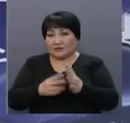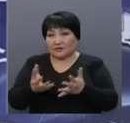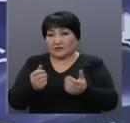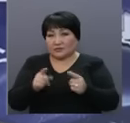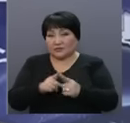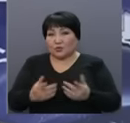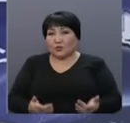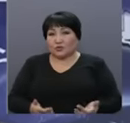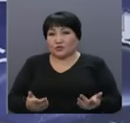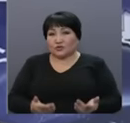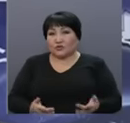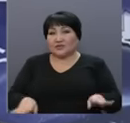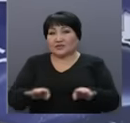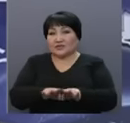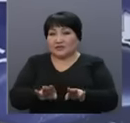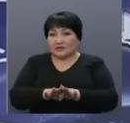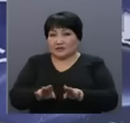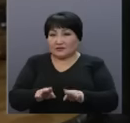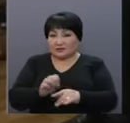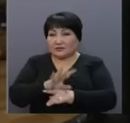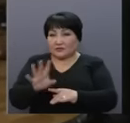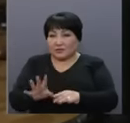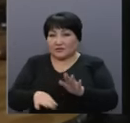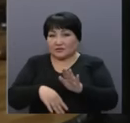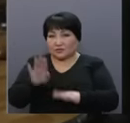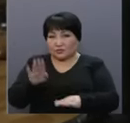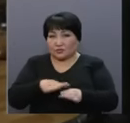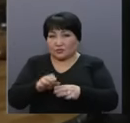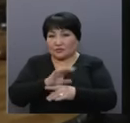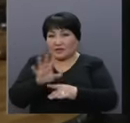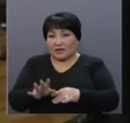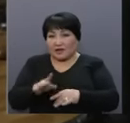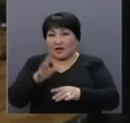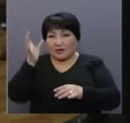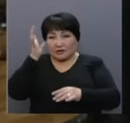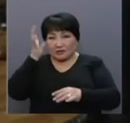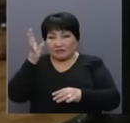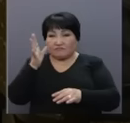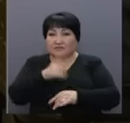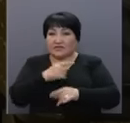деңгейін көтеру мәселесі толық қамтылған. Яғни қол жетімді білім, медицина, жаңа жұмыс